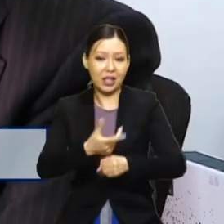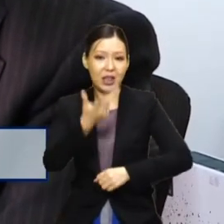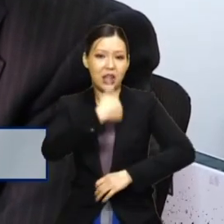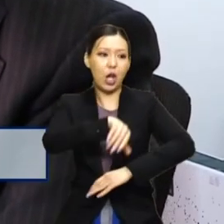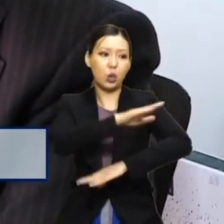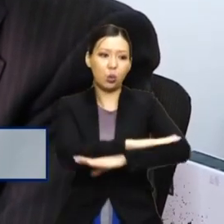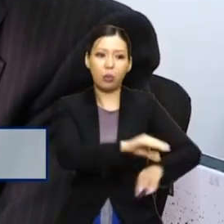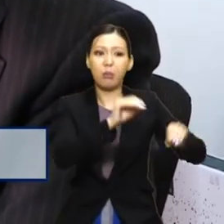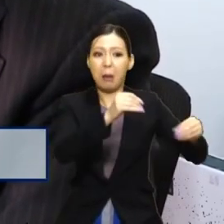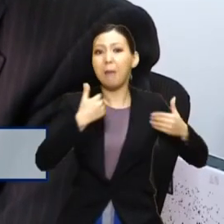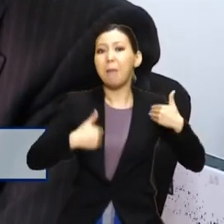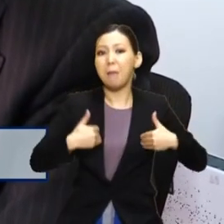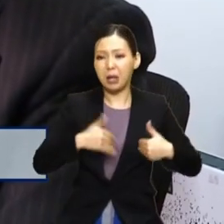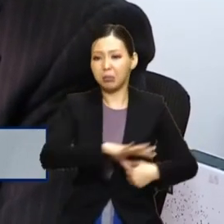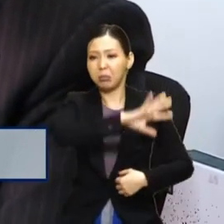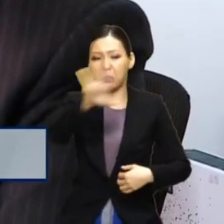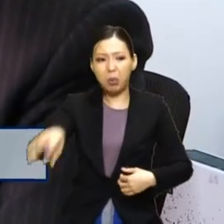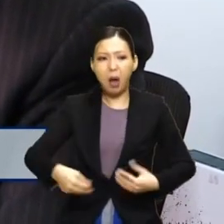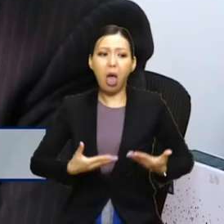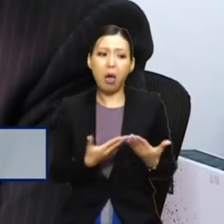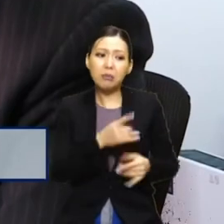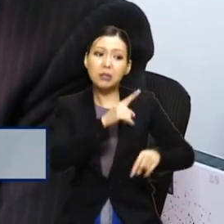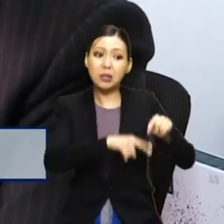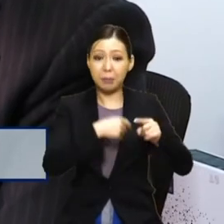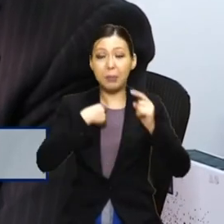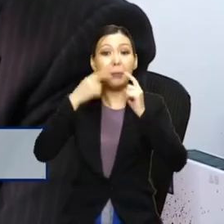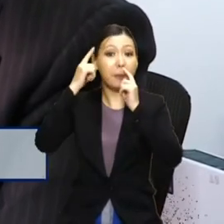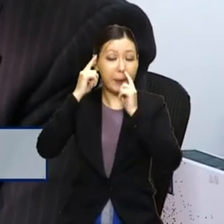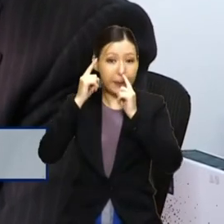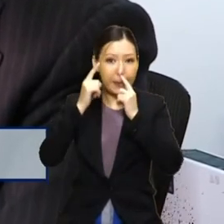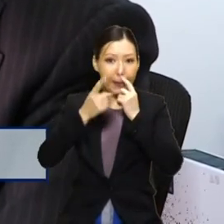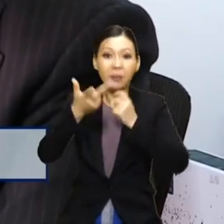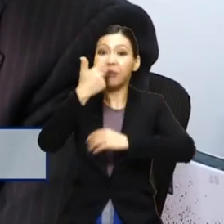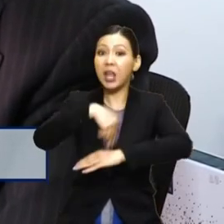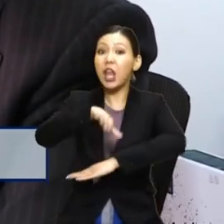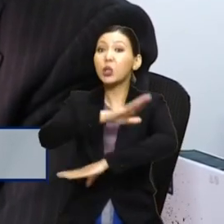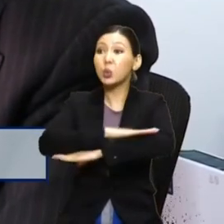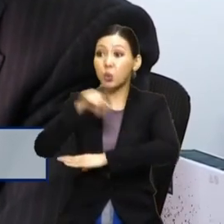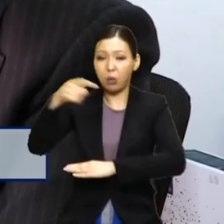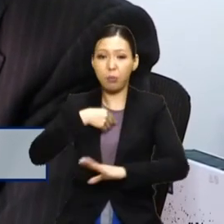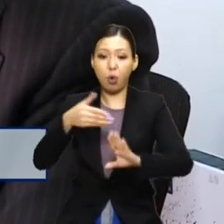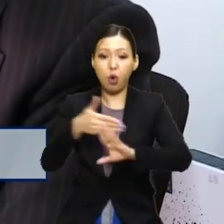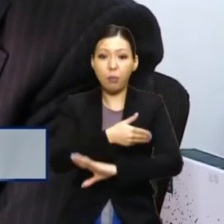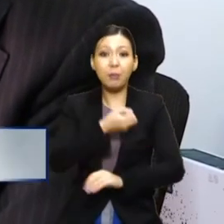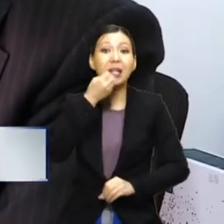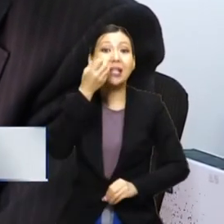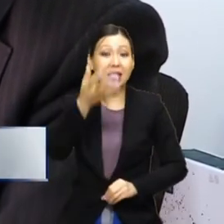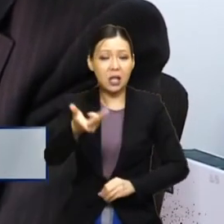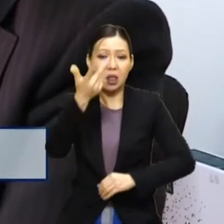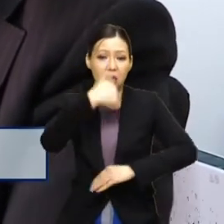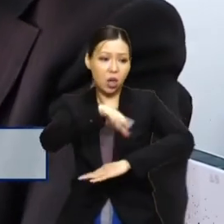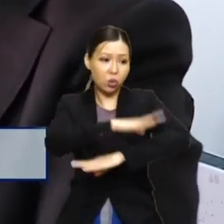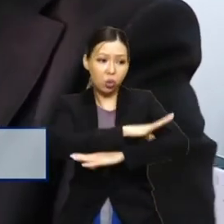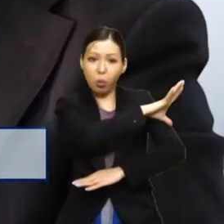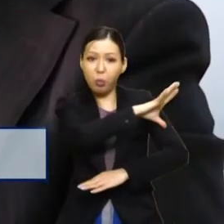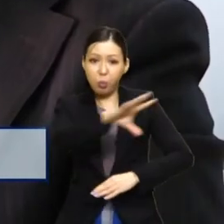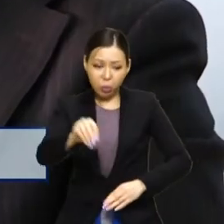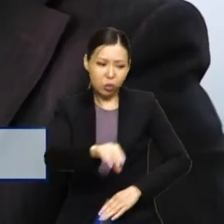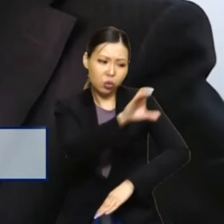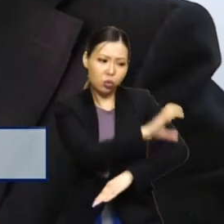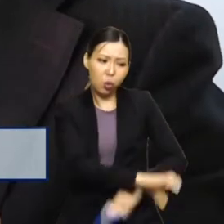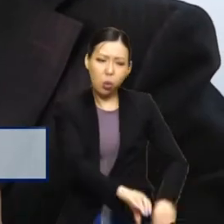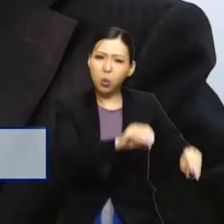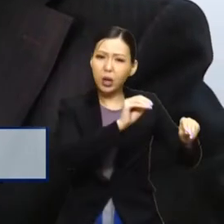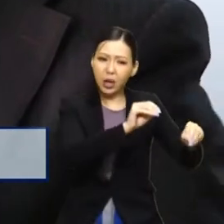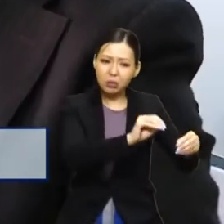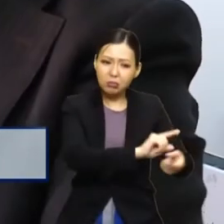сургуулийнхаа ажил амьдралыг мэддэг миний хувьд бол их сургуулиуд дээр бол төрөний миний хэлээд байгаа. Нэгдүгээрт их сургуулиудыг сургалт замгэлсэн